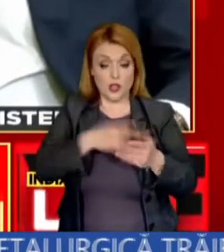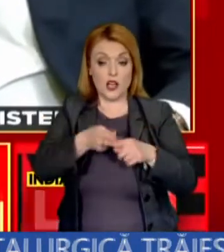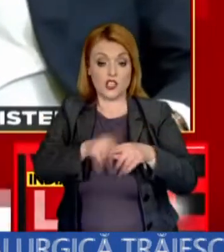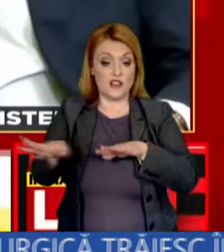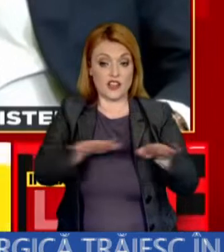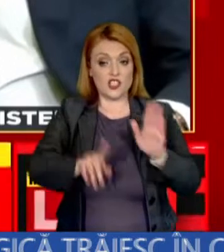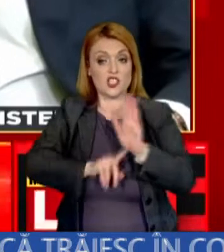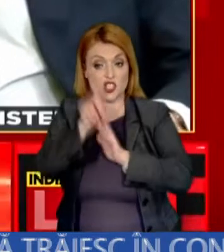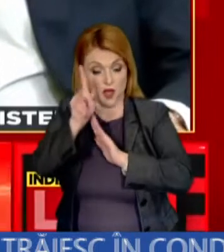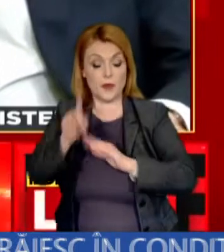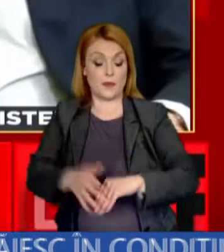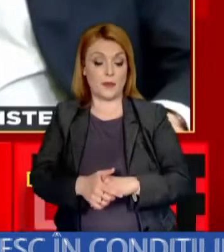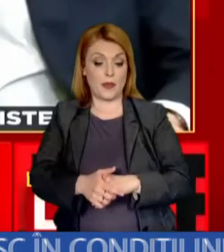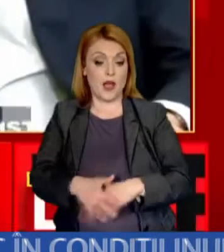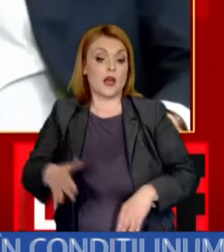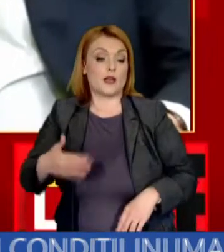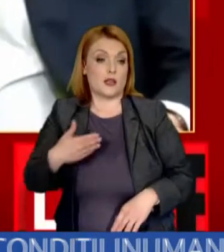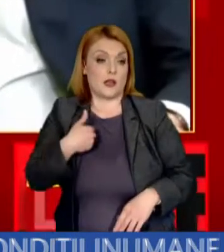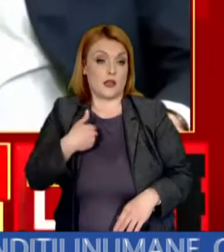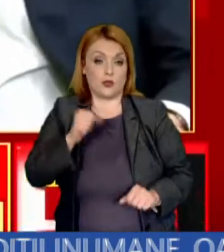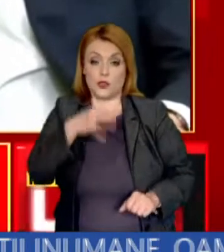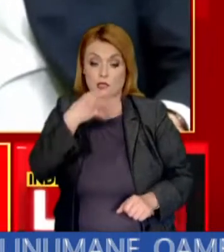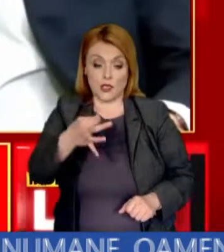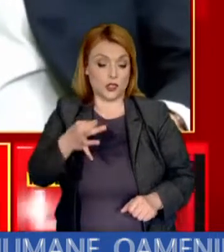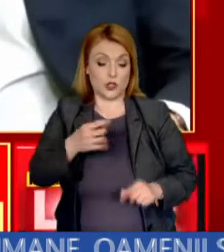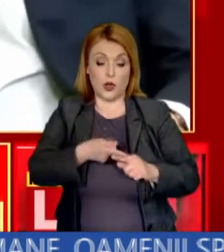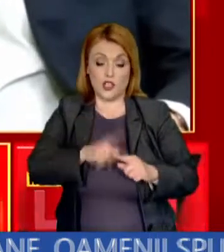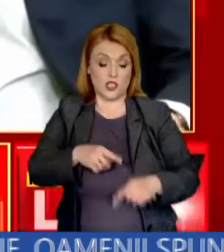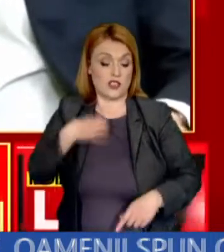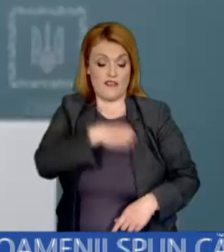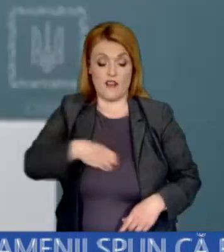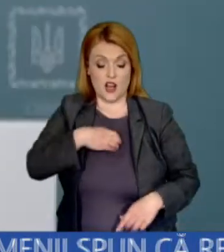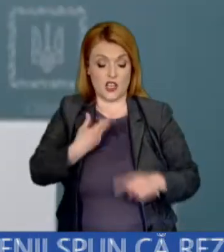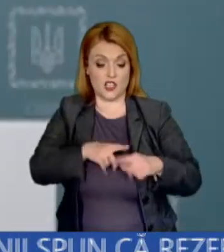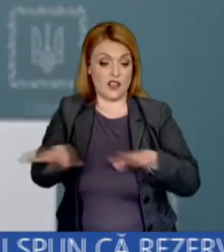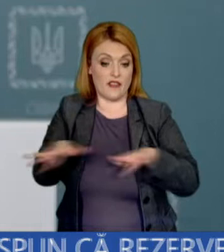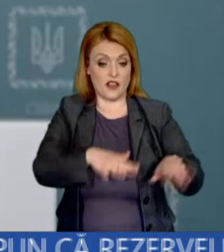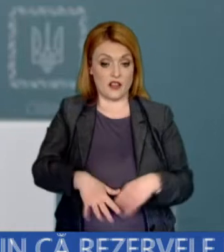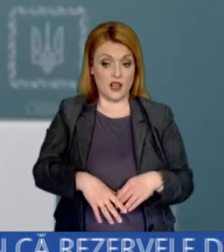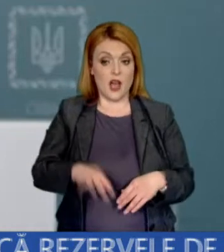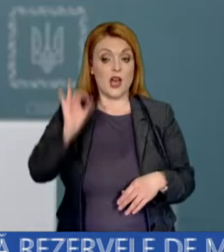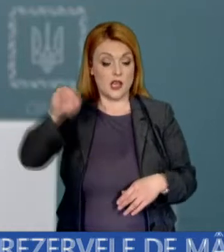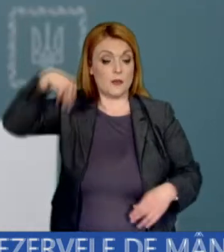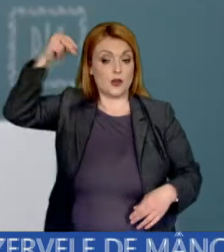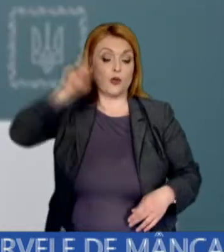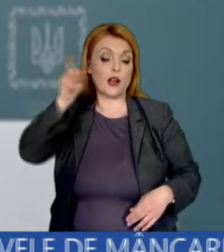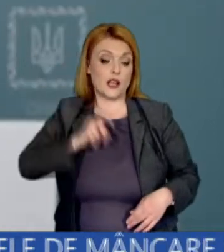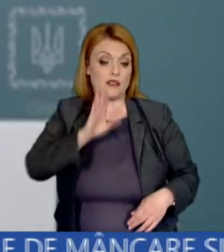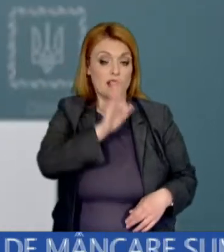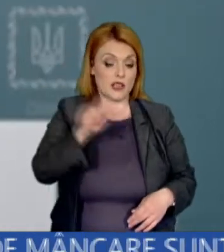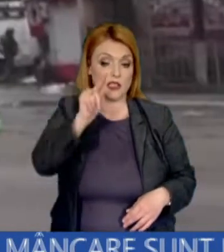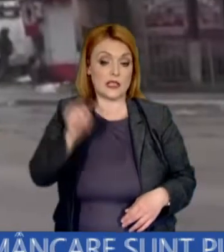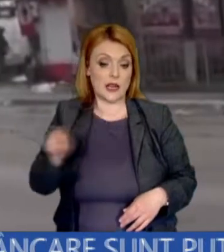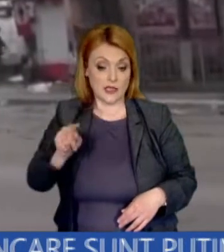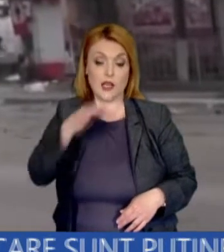începe. Mi se pare că va fi un moment important al acestei operațiuni speciale. Anterior, și președintele ucrainean Volodymyr